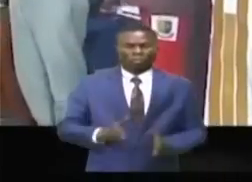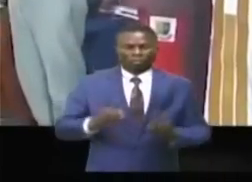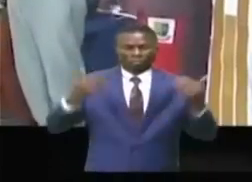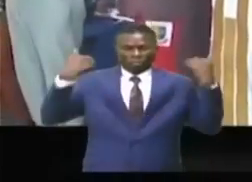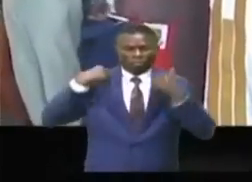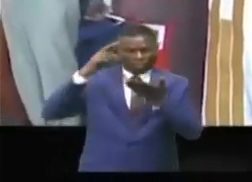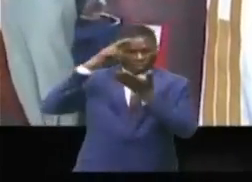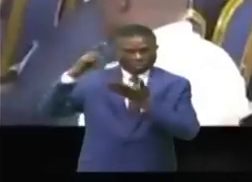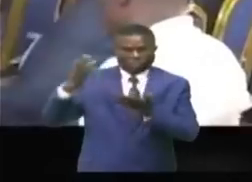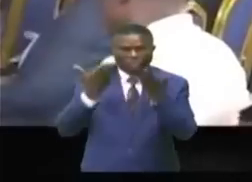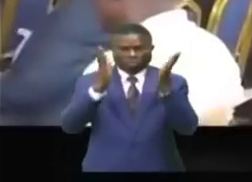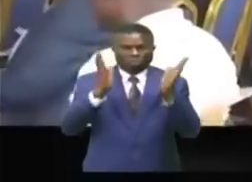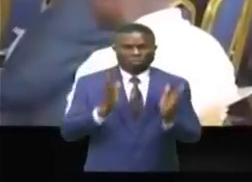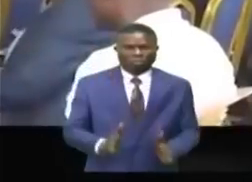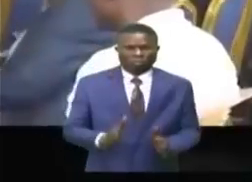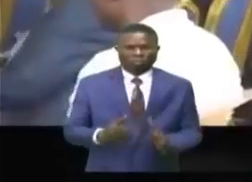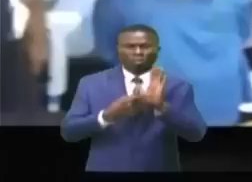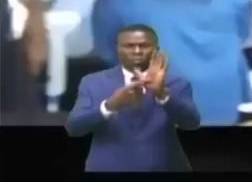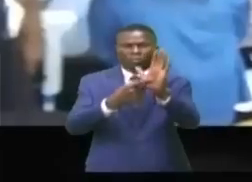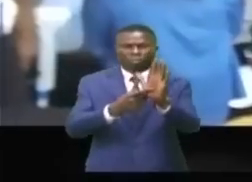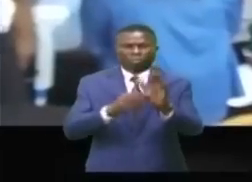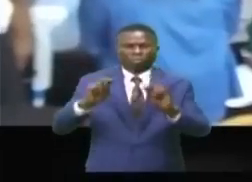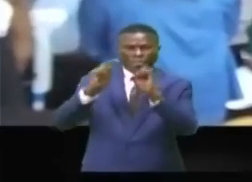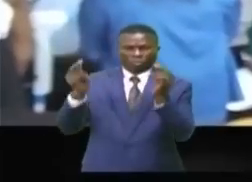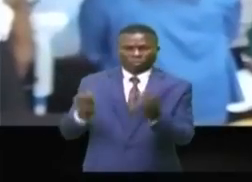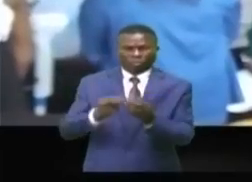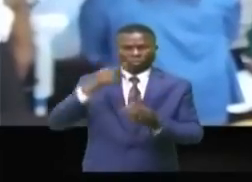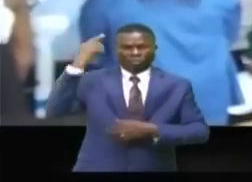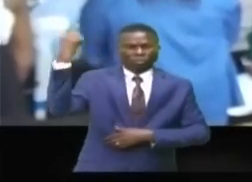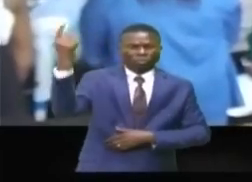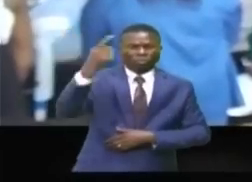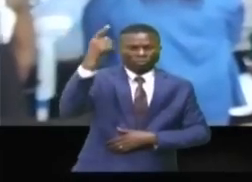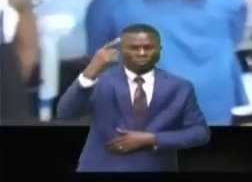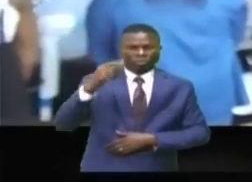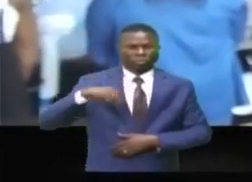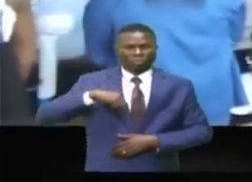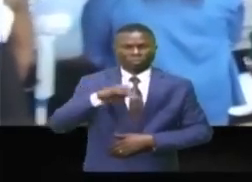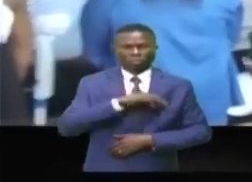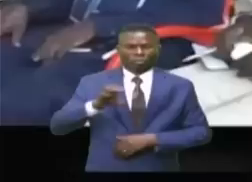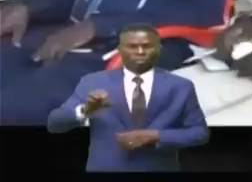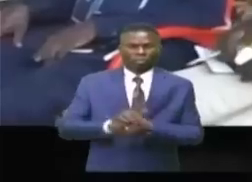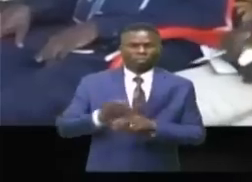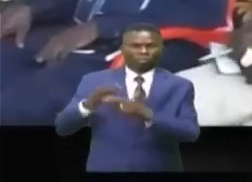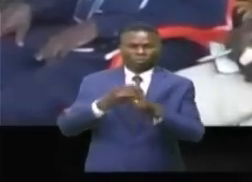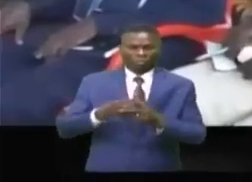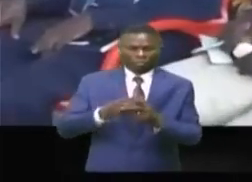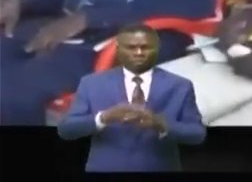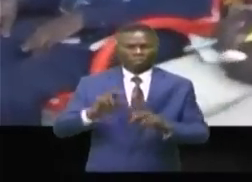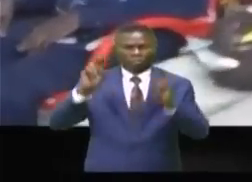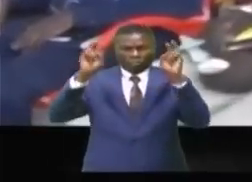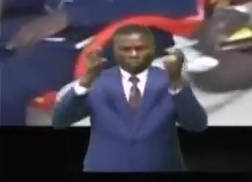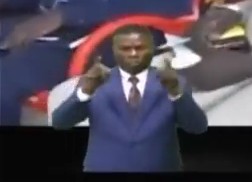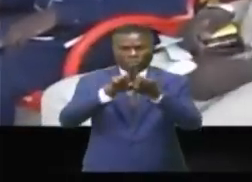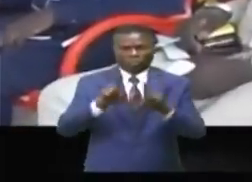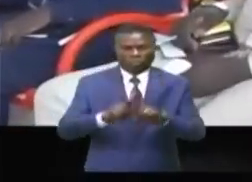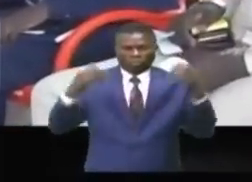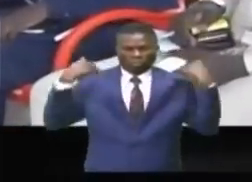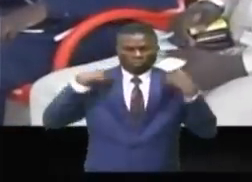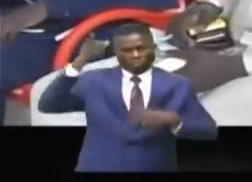académiques, étudiants, représentants de structures humanitaires, le membre du comité de sécurité urbain et les